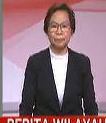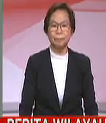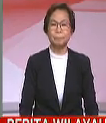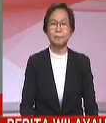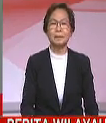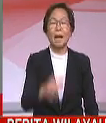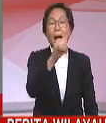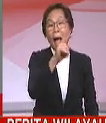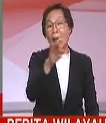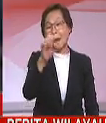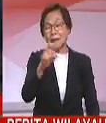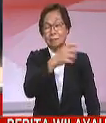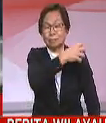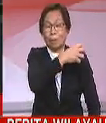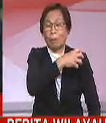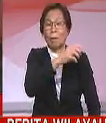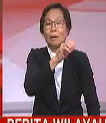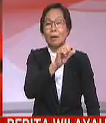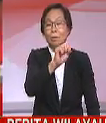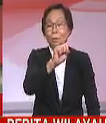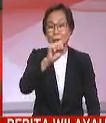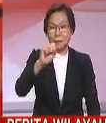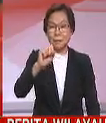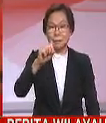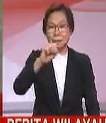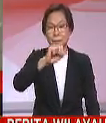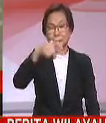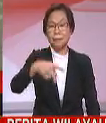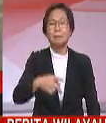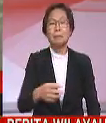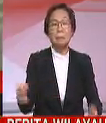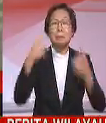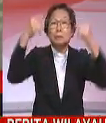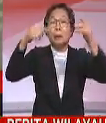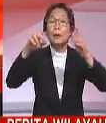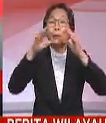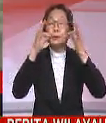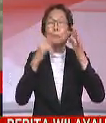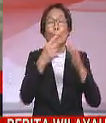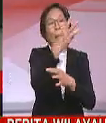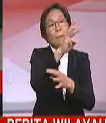Superintendent Alexan ketika membentangkan pencapaian jabatan tersebut di Kuching berkata sebanyak